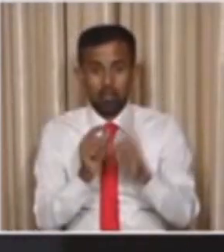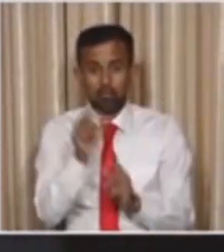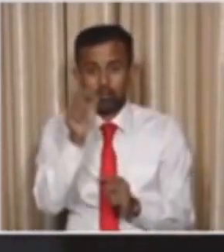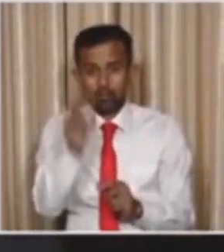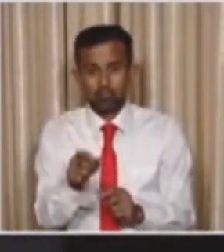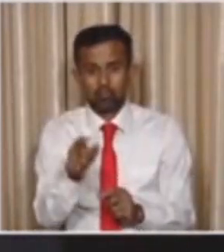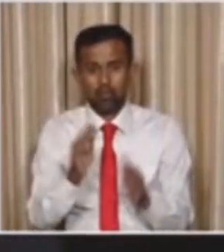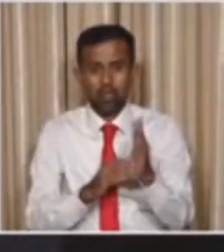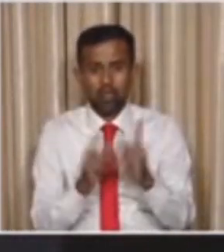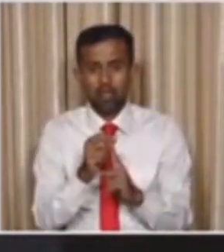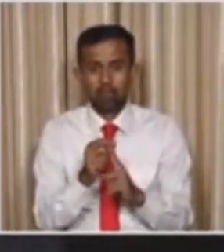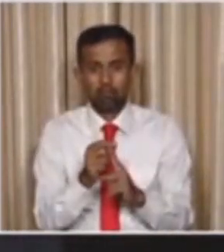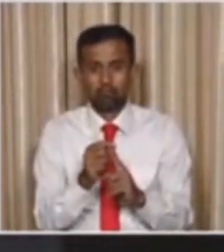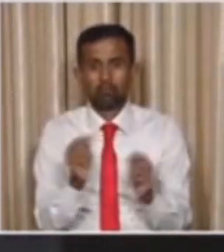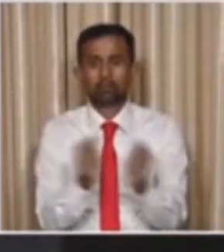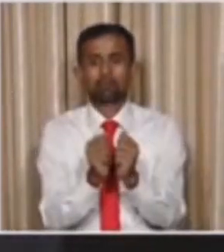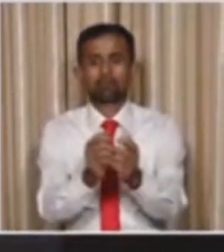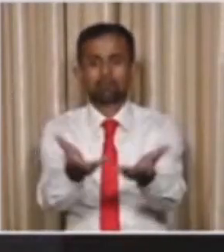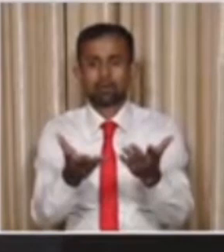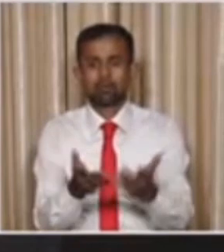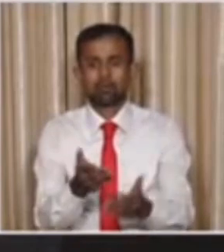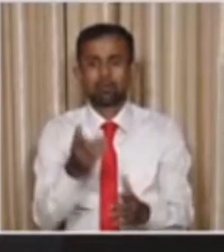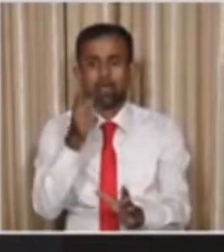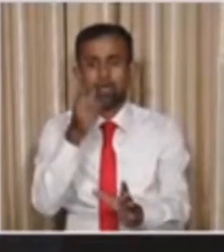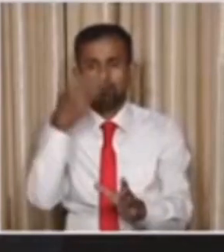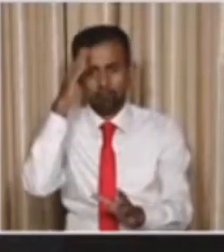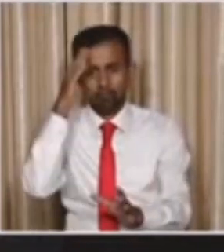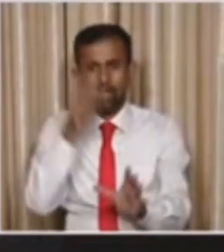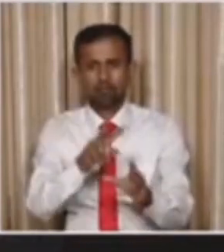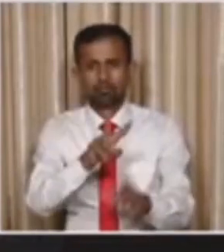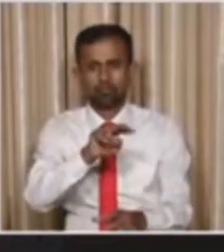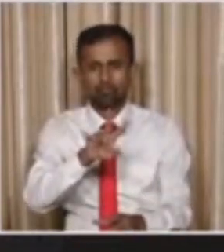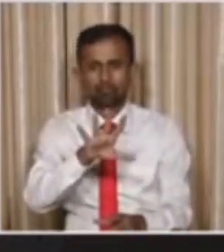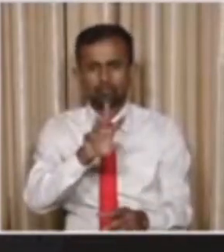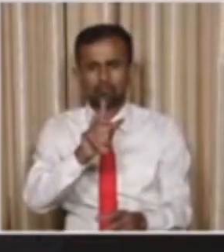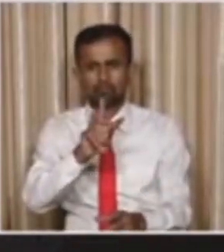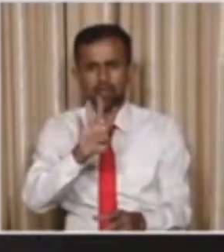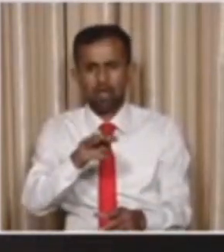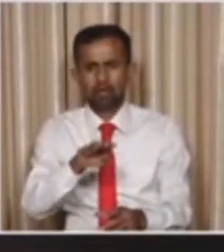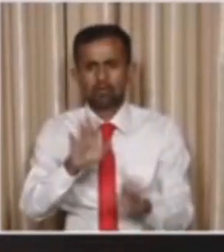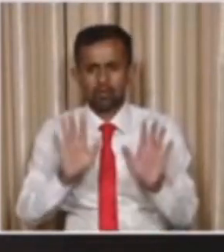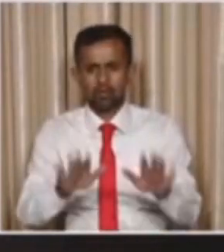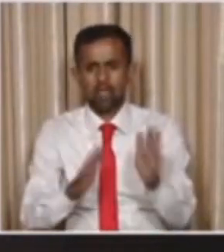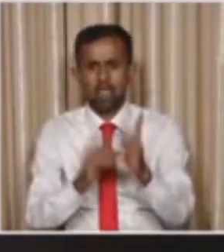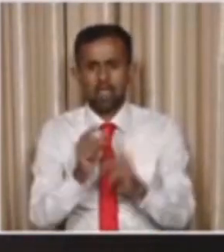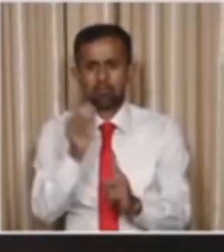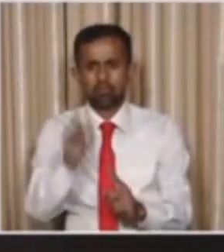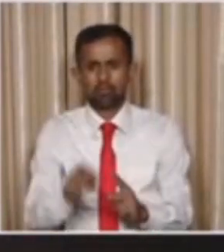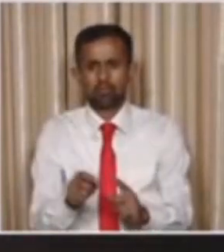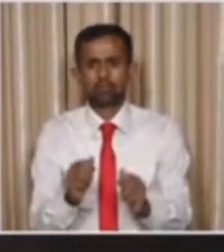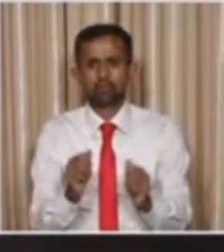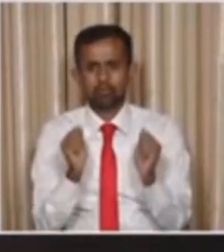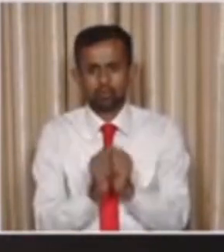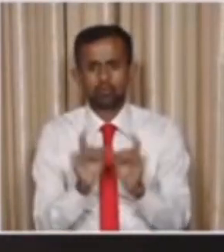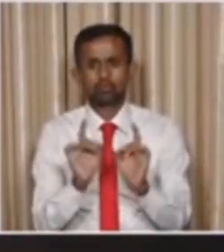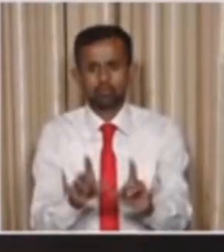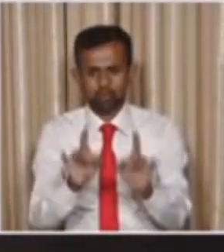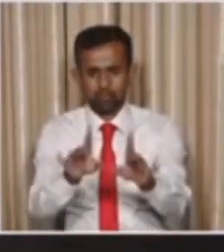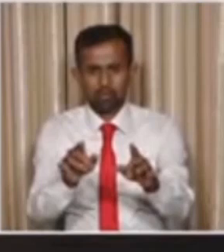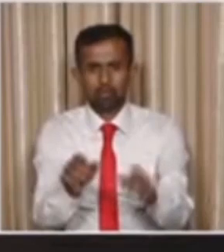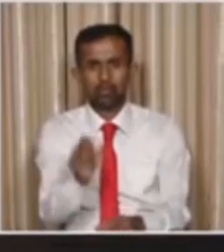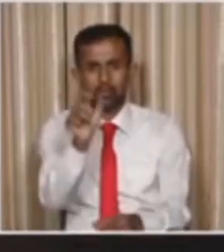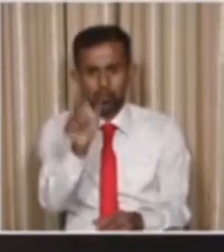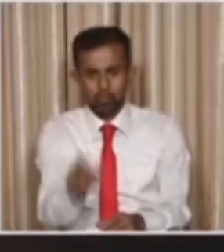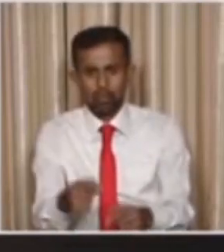ඔබතුමාත් ඇමති කෙනෙක් කරලා වැඩක් නැහැ නේ. මොකද ඔබතුමා දැන් අවුරුදු 25ක් 30ක් 40ක් මේකේ හිටපේ ඇමති කෙනෙක්. ඉතින් ඔබතුමා තාපත් කරත් එහෙමයි කියලා